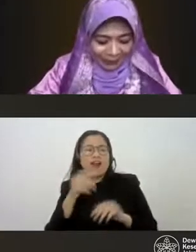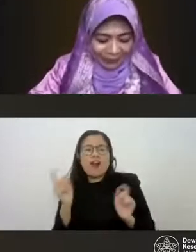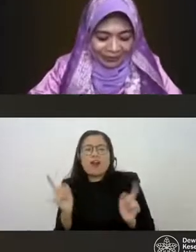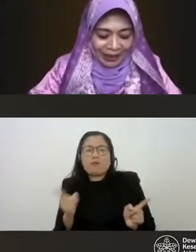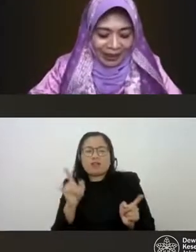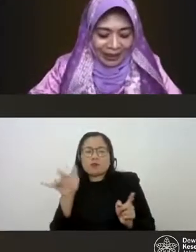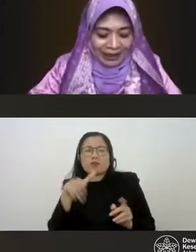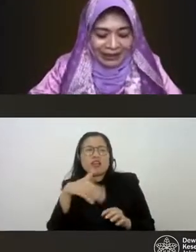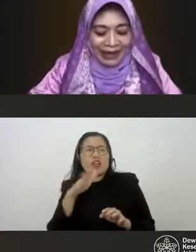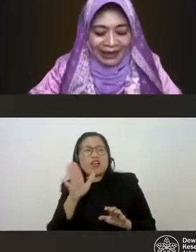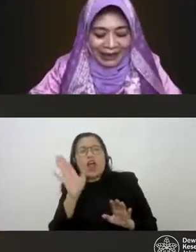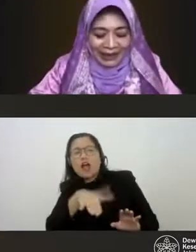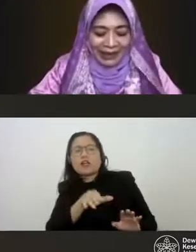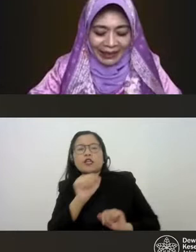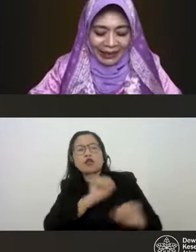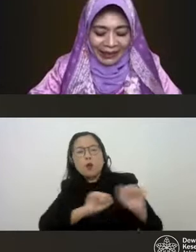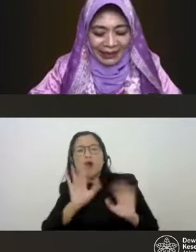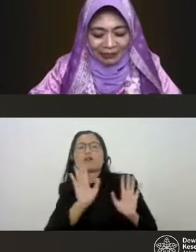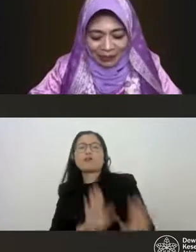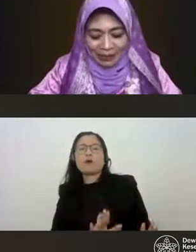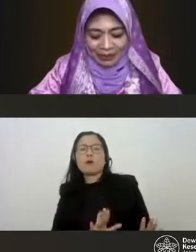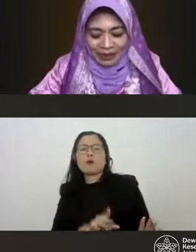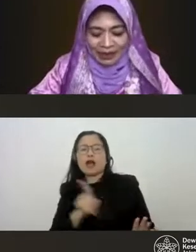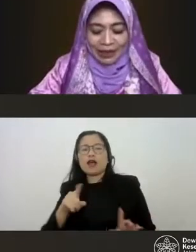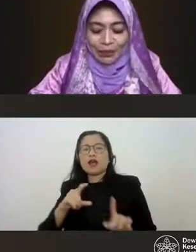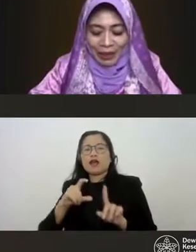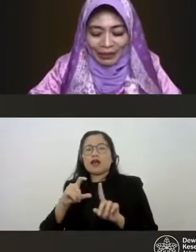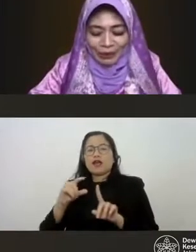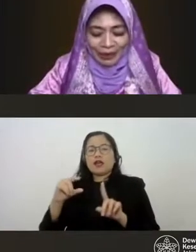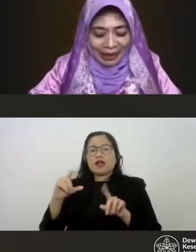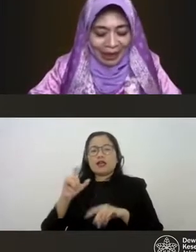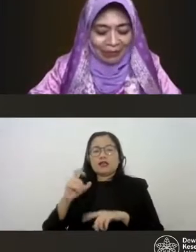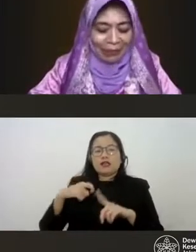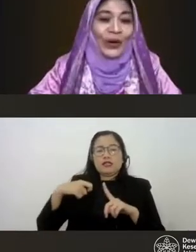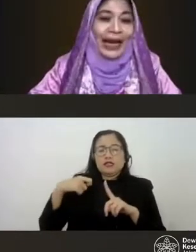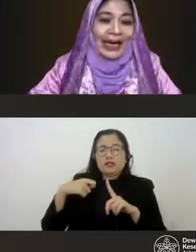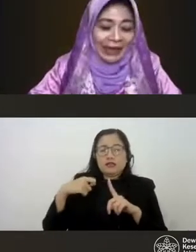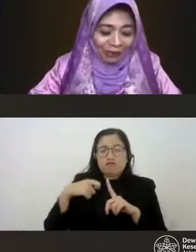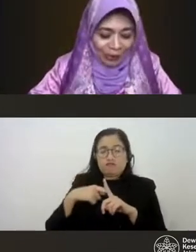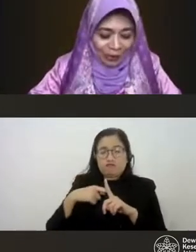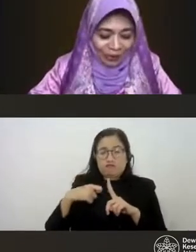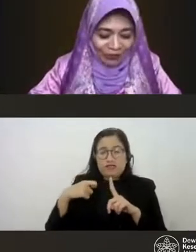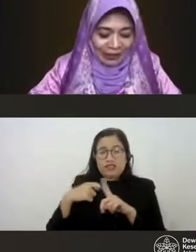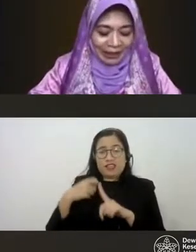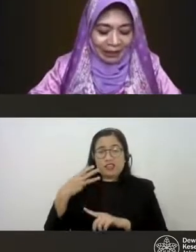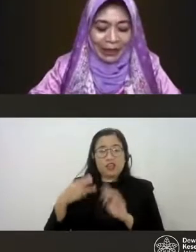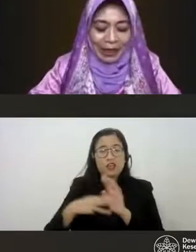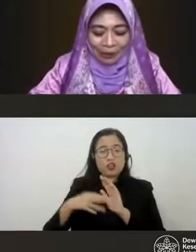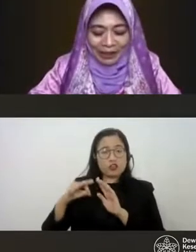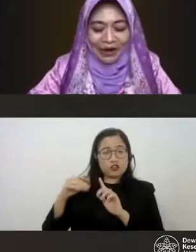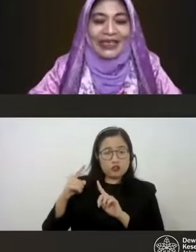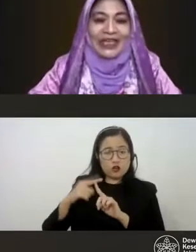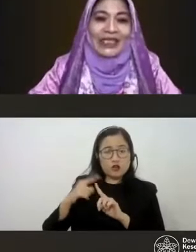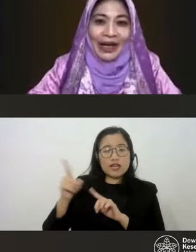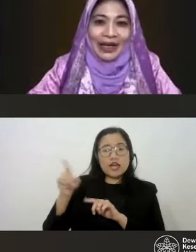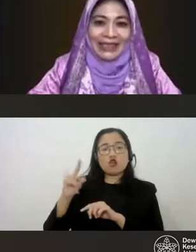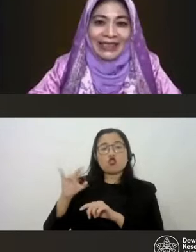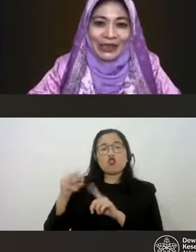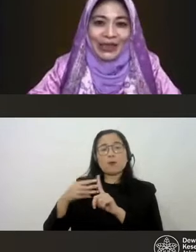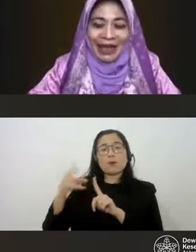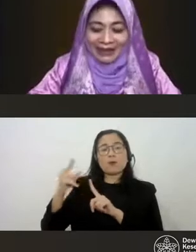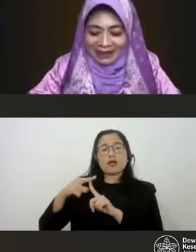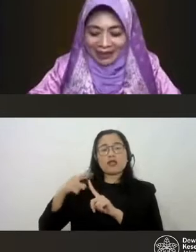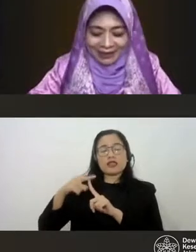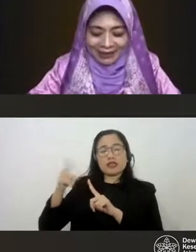belaka. Sejalan dengan Diana, Kenneth Primrose, ketua studi agama moral dan filosofis pada Robert Gordon's College